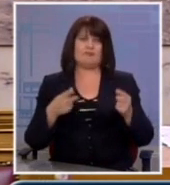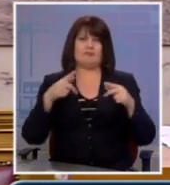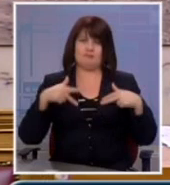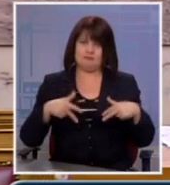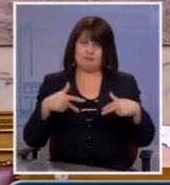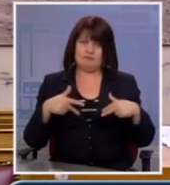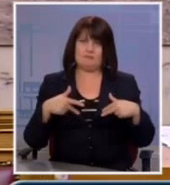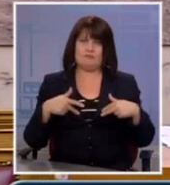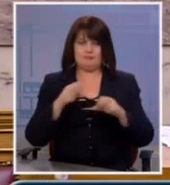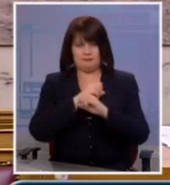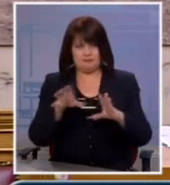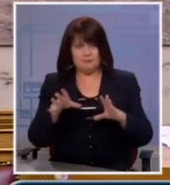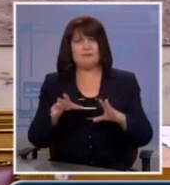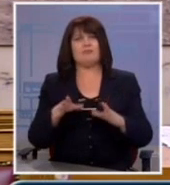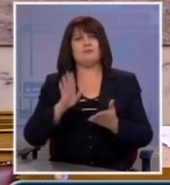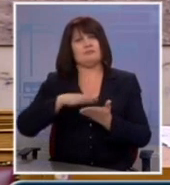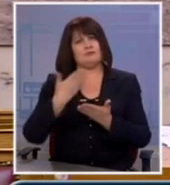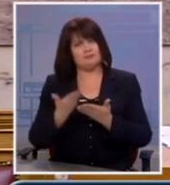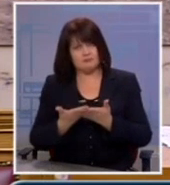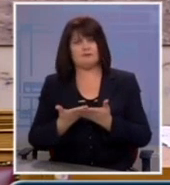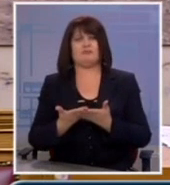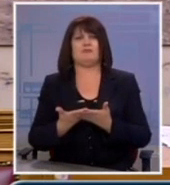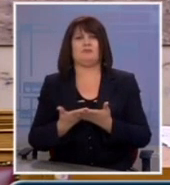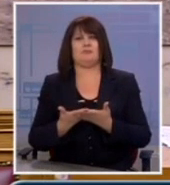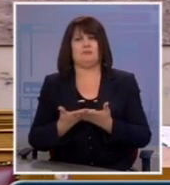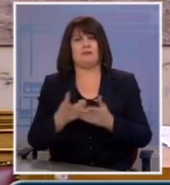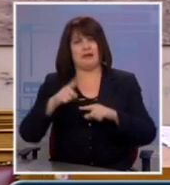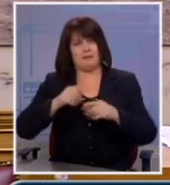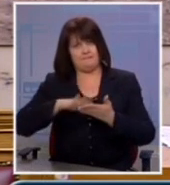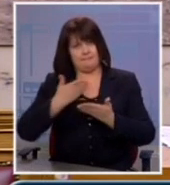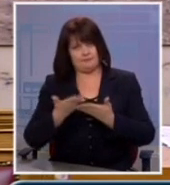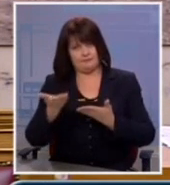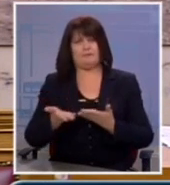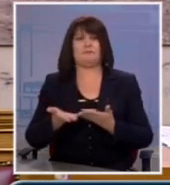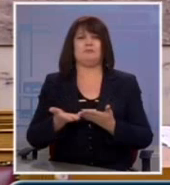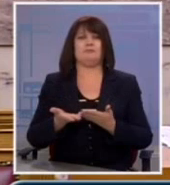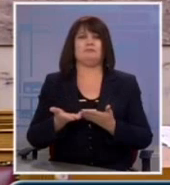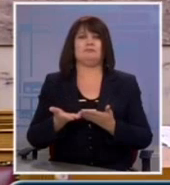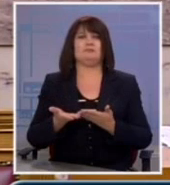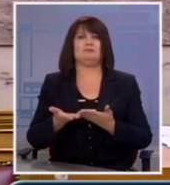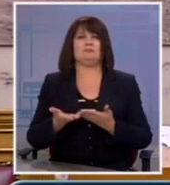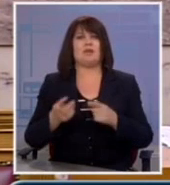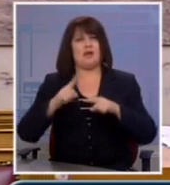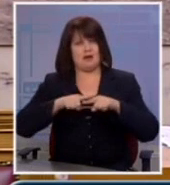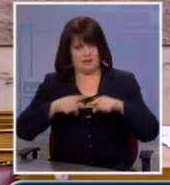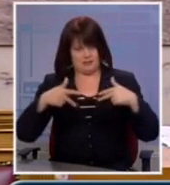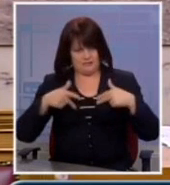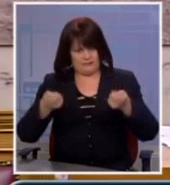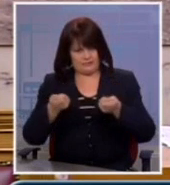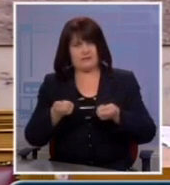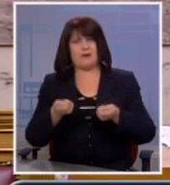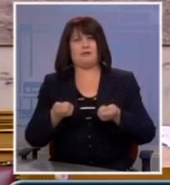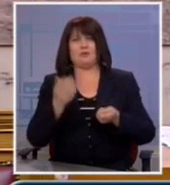κυβέρνηση το γνωστοποιεί. Η μετάφραση είναι αυτή η οποία έγινε από ελληνικής πλευράς σε αυτόν τον